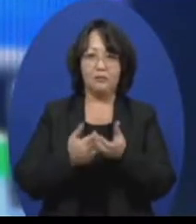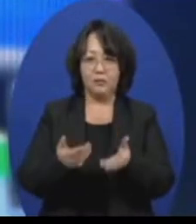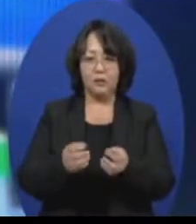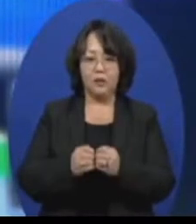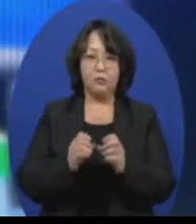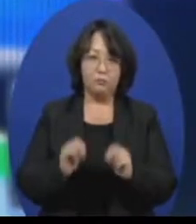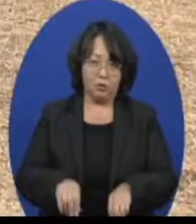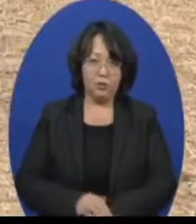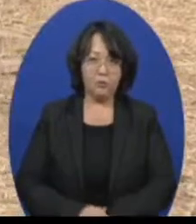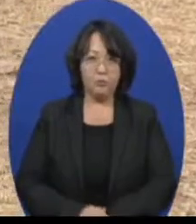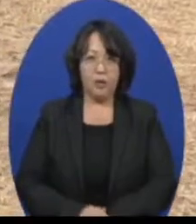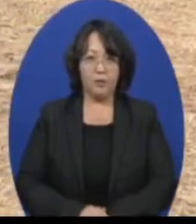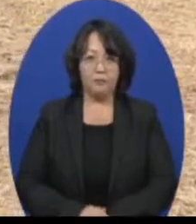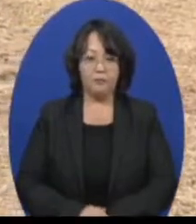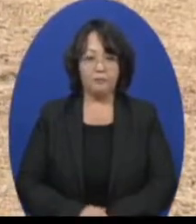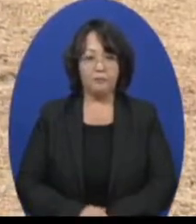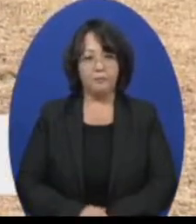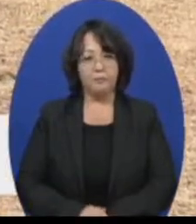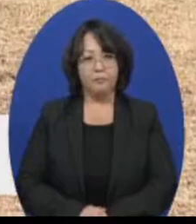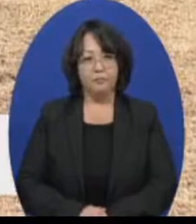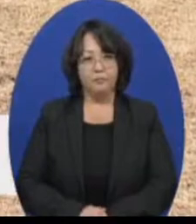байна.